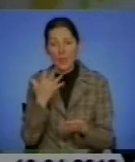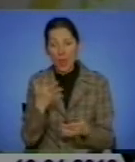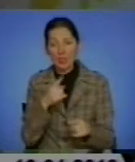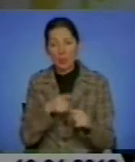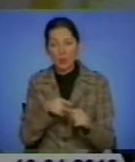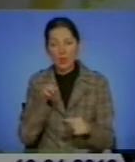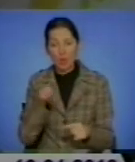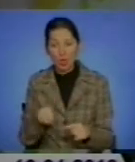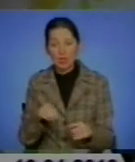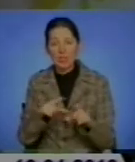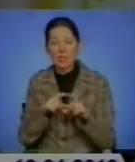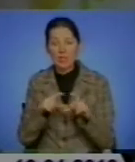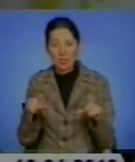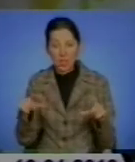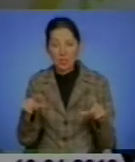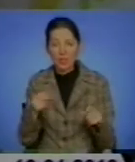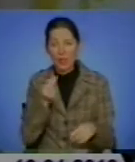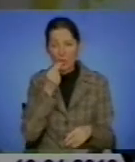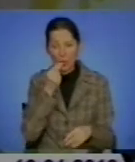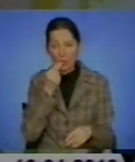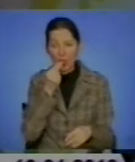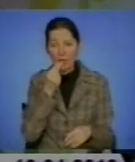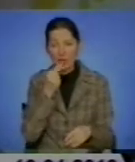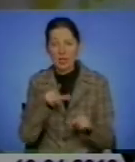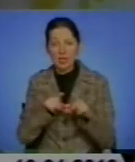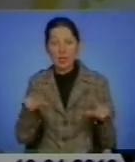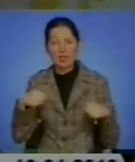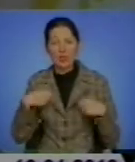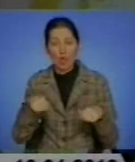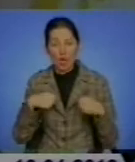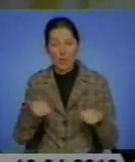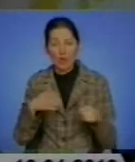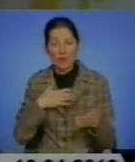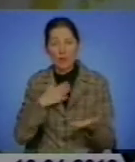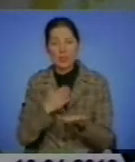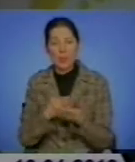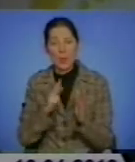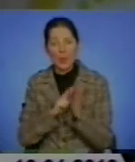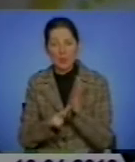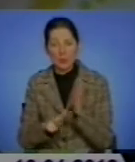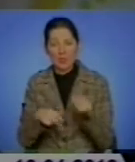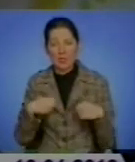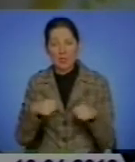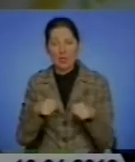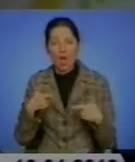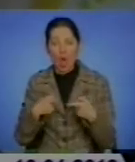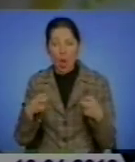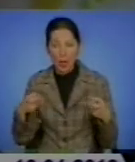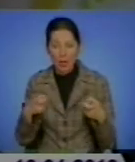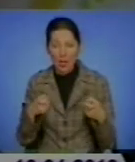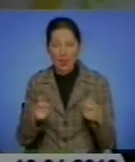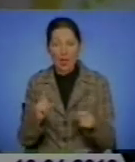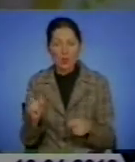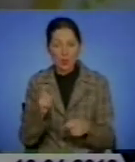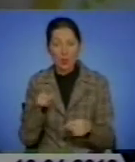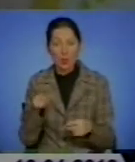тисяч закладів харчування, закладів торгівлі. У нас є біля 80 закладів готельного господарства. Тому попит